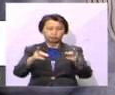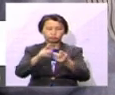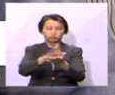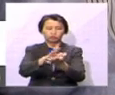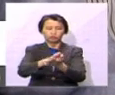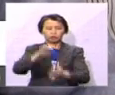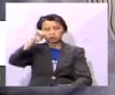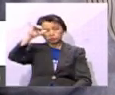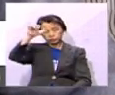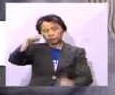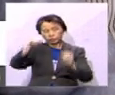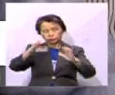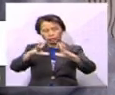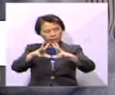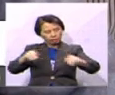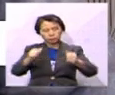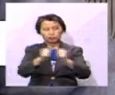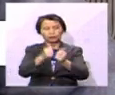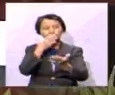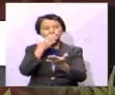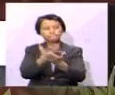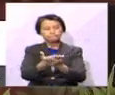InsyaAllah boleh diatasi dengan baik.